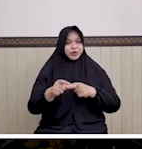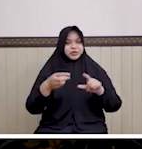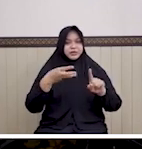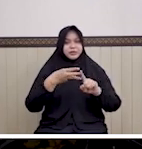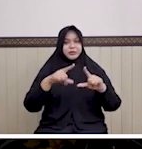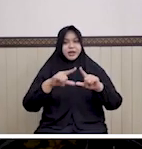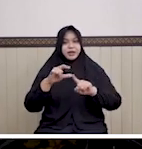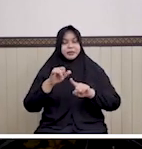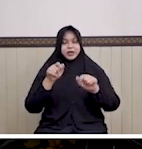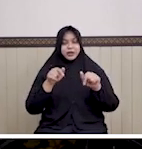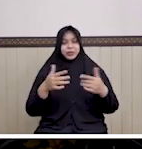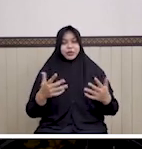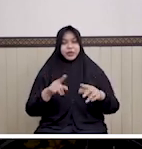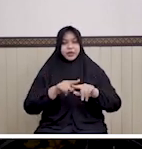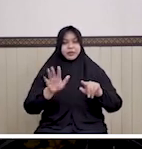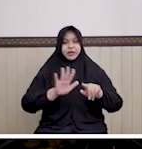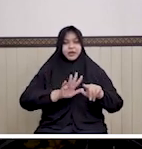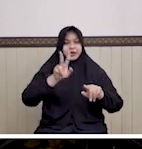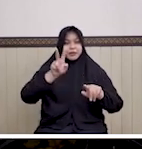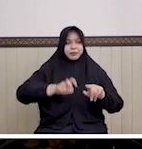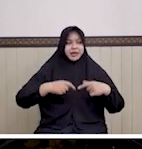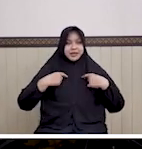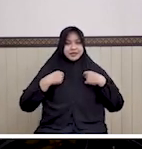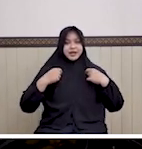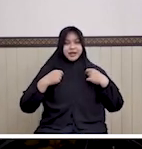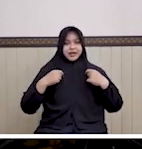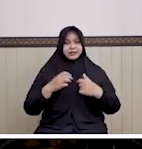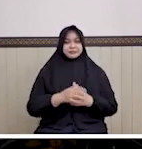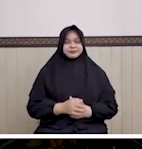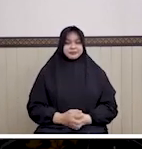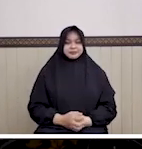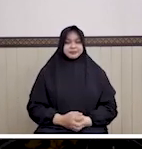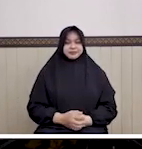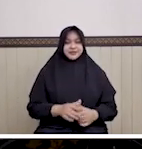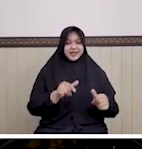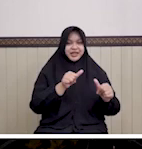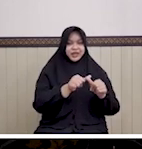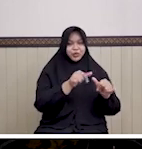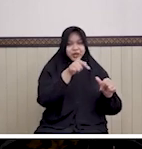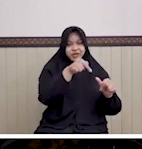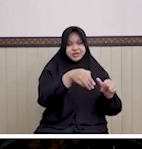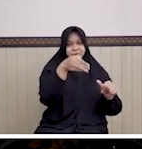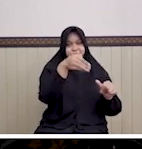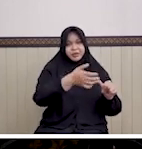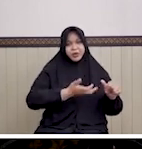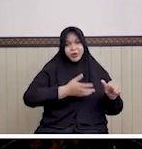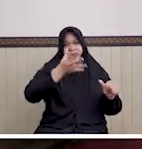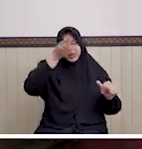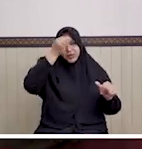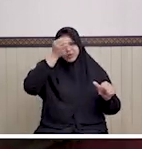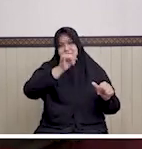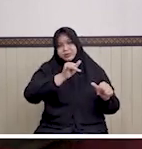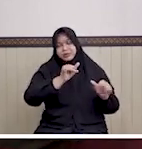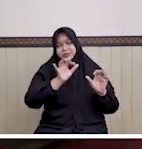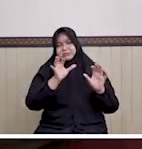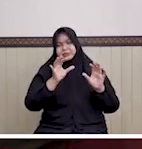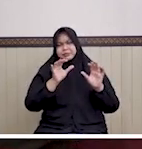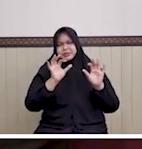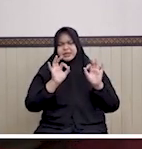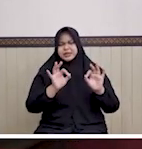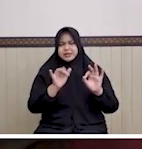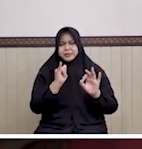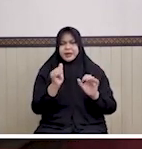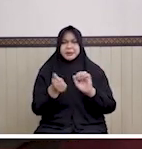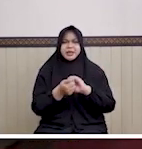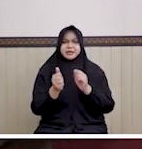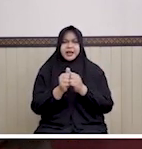PHP tersebut Tapi saya enggak pakai seragam jadi saya nih ikut disitu pengen tahu persis sebetulnya duduk